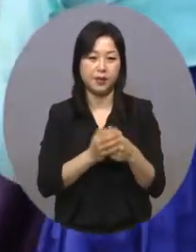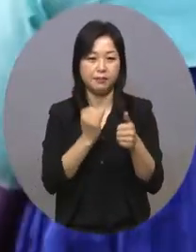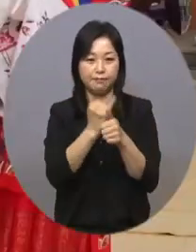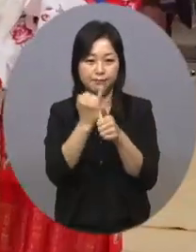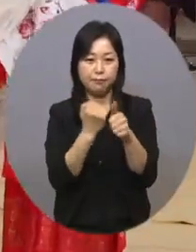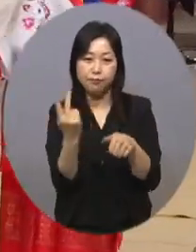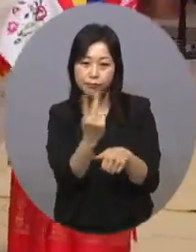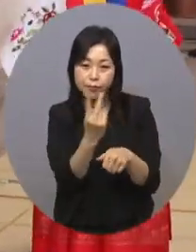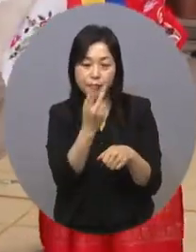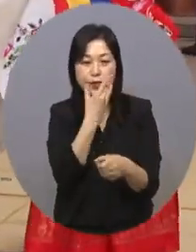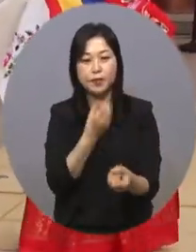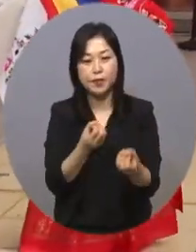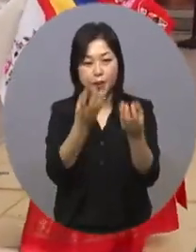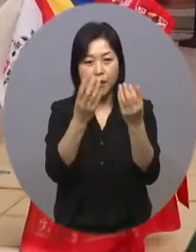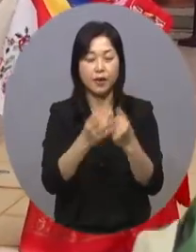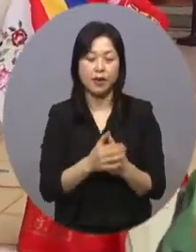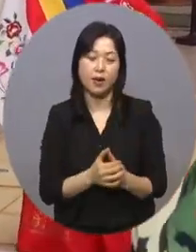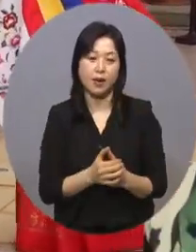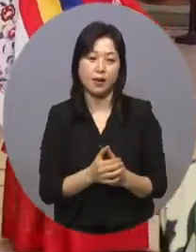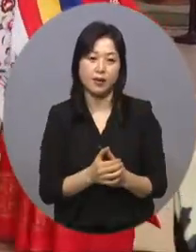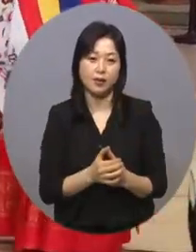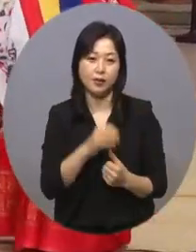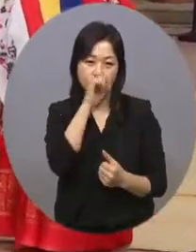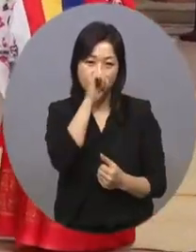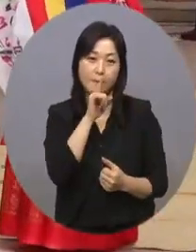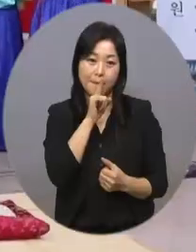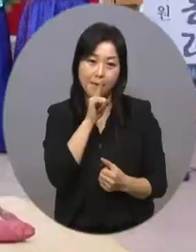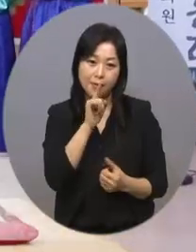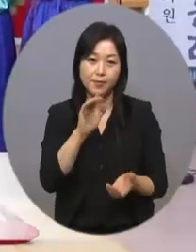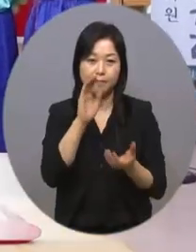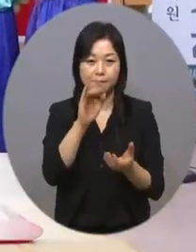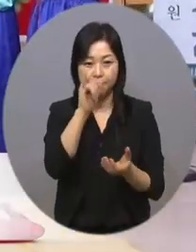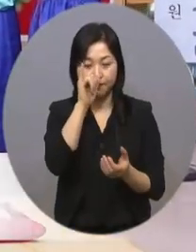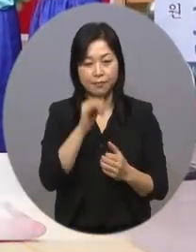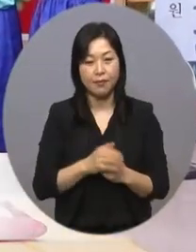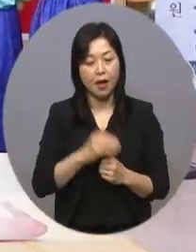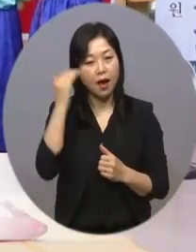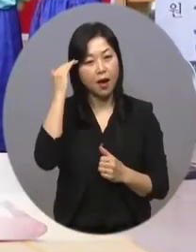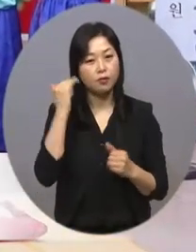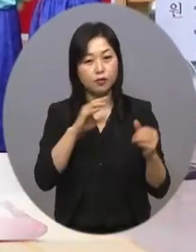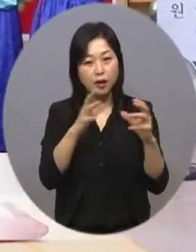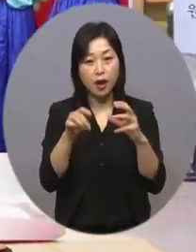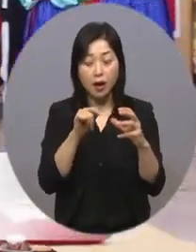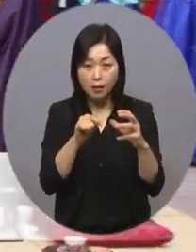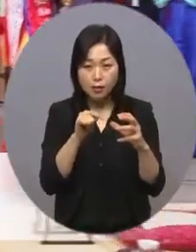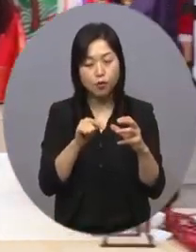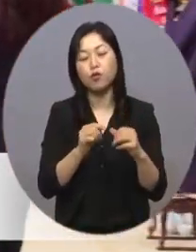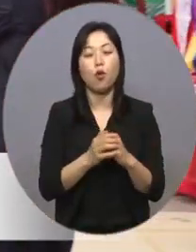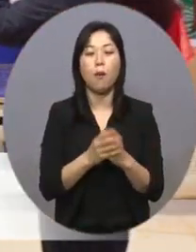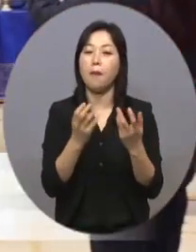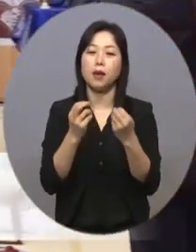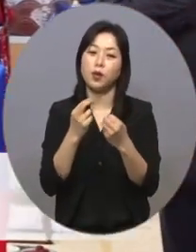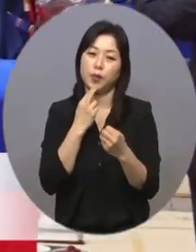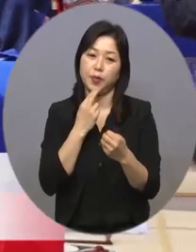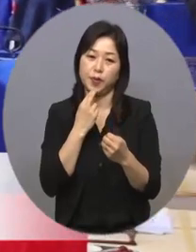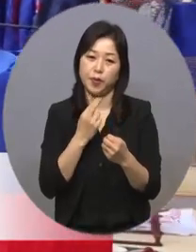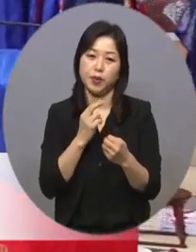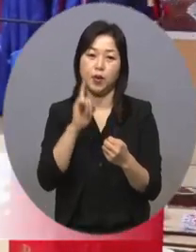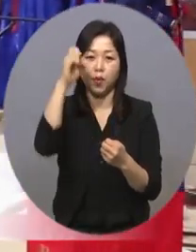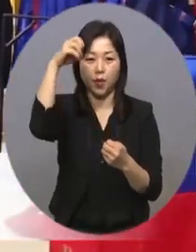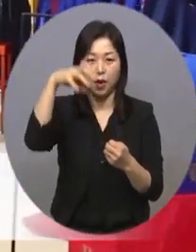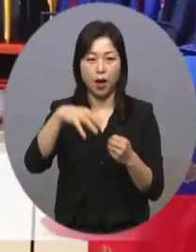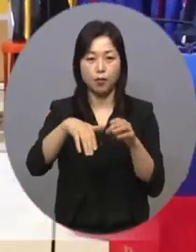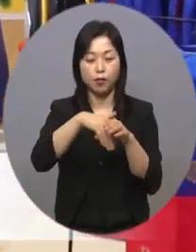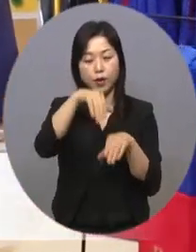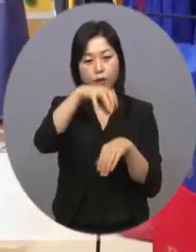앞날을 축복하는 덕담 또한 더해집니다. 우리나라에서 하기가 상당히 힘든 건데 문화원에서 이렇게 주최해 주시고